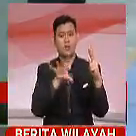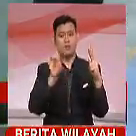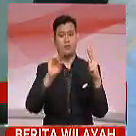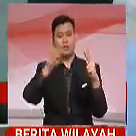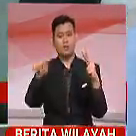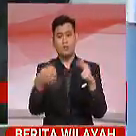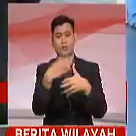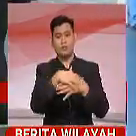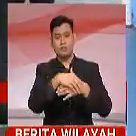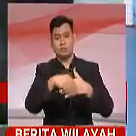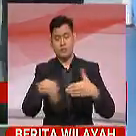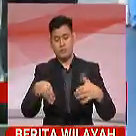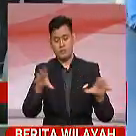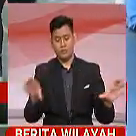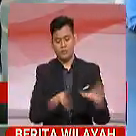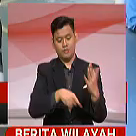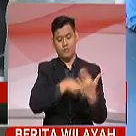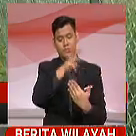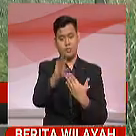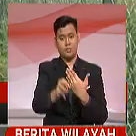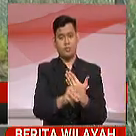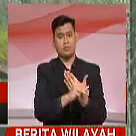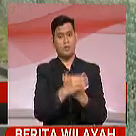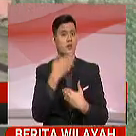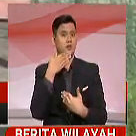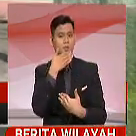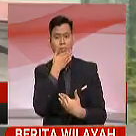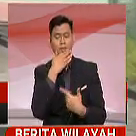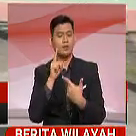RM13.84 juta untuk pelaksanaan program belia dan sukan selain